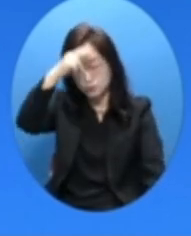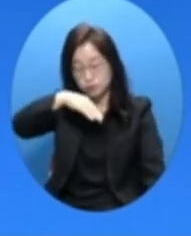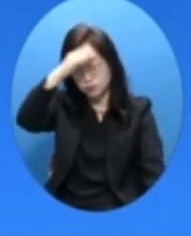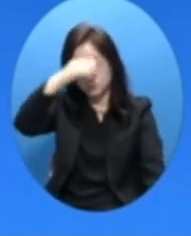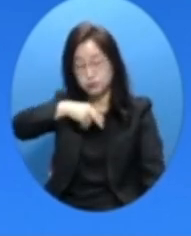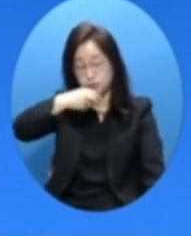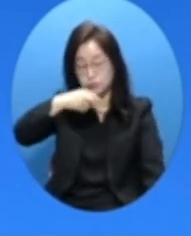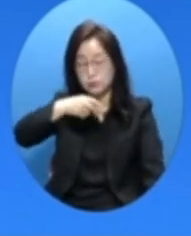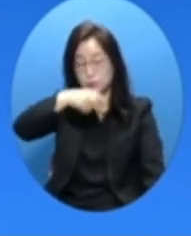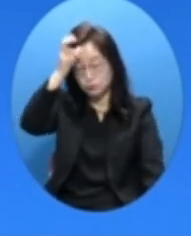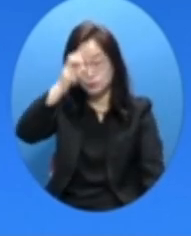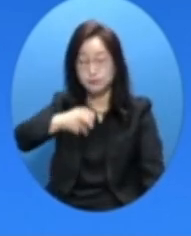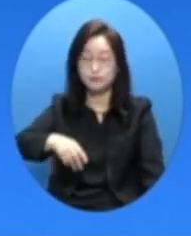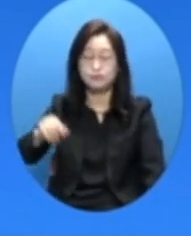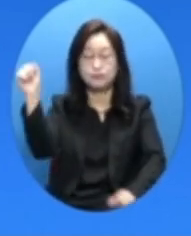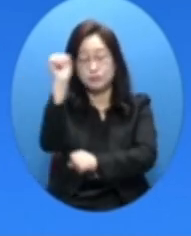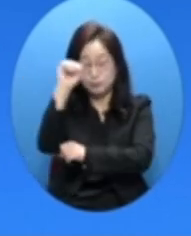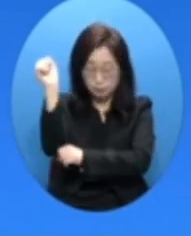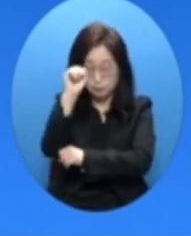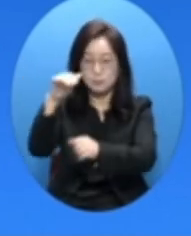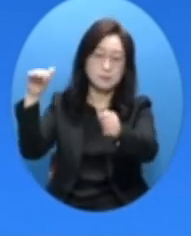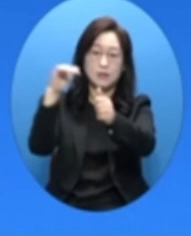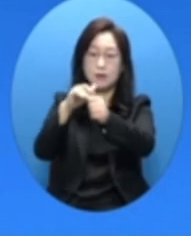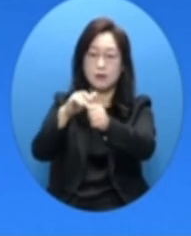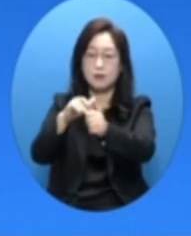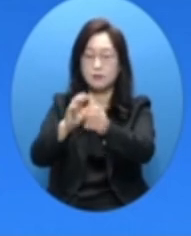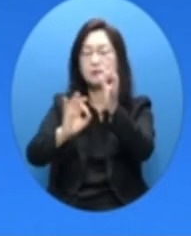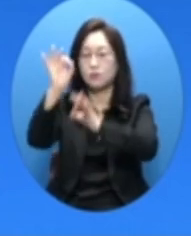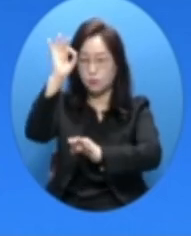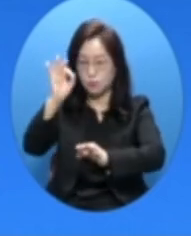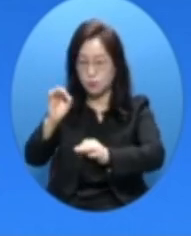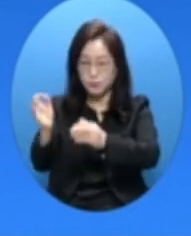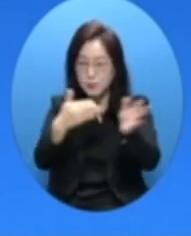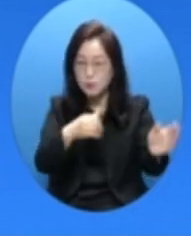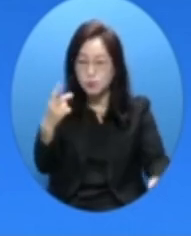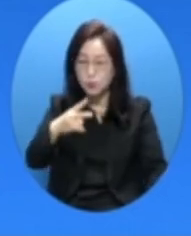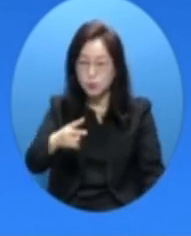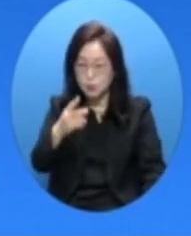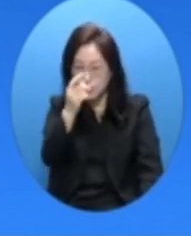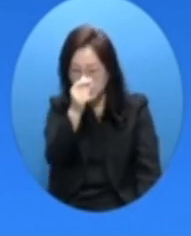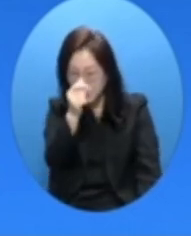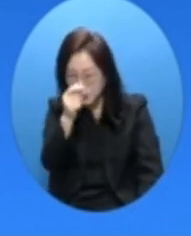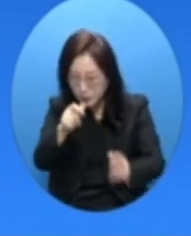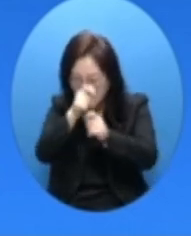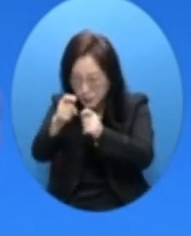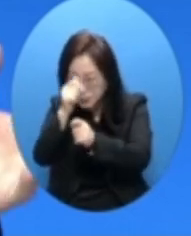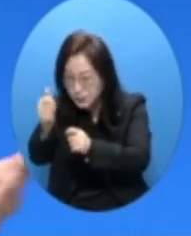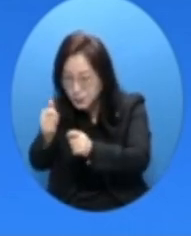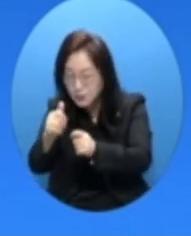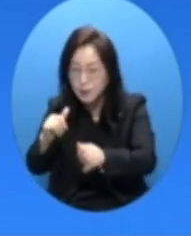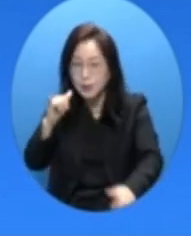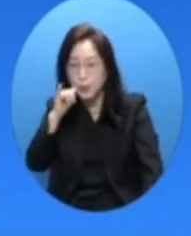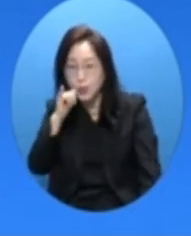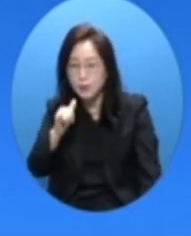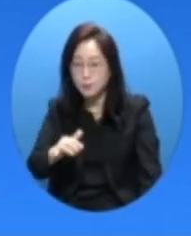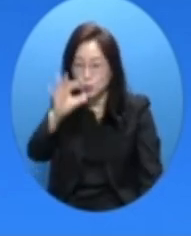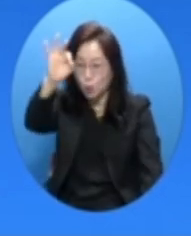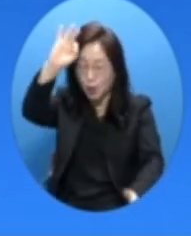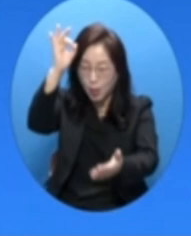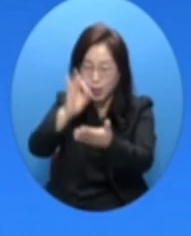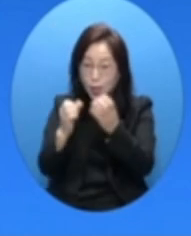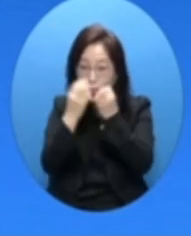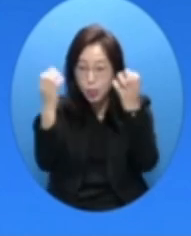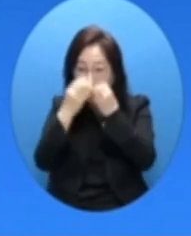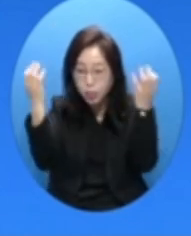대형 사고를내는 것입니다 도박 중도에 빠진 사람들이 있습니다 뚜벅주서 헤어나지 못합니다 모든 재산을 다 털어놓고